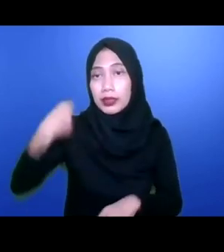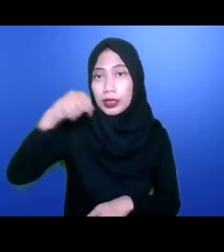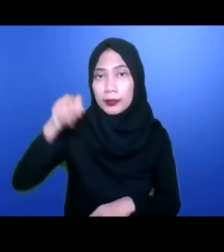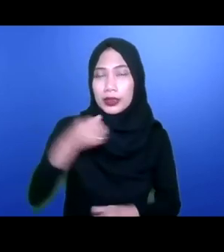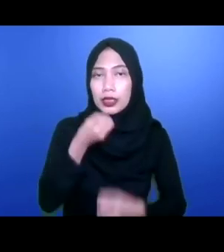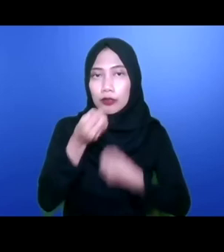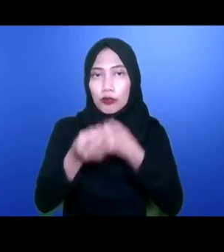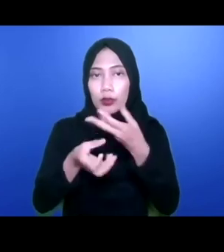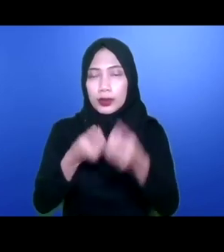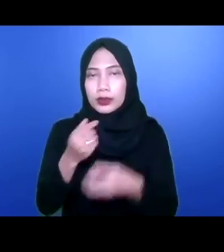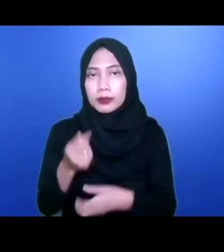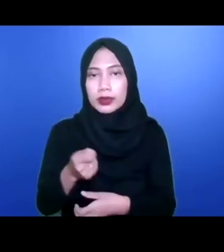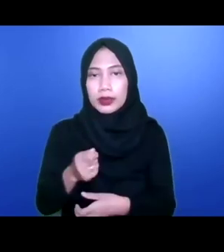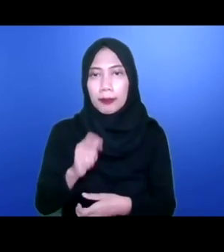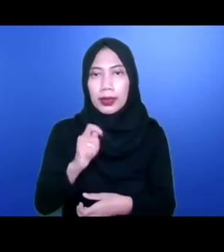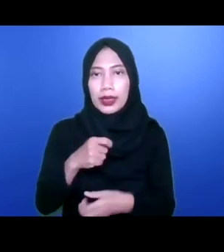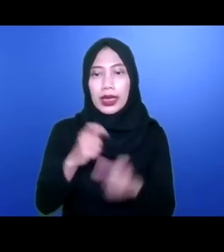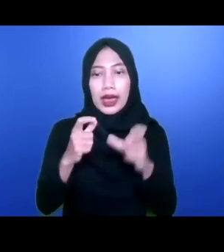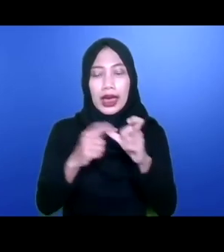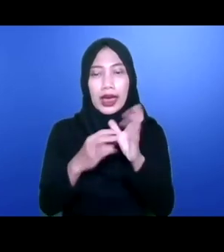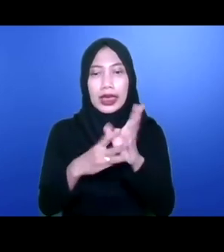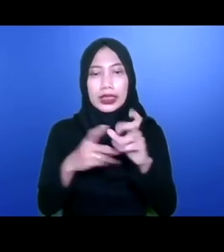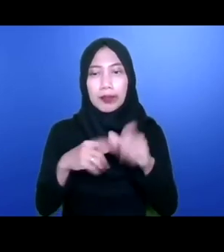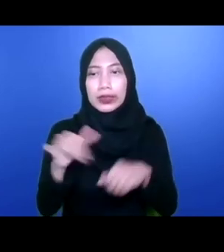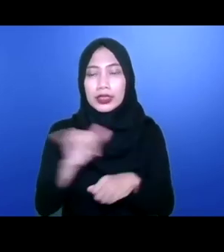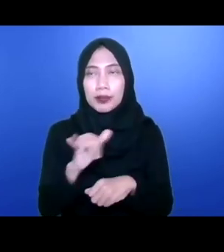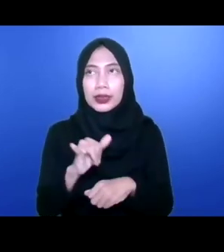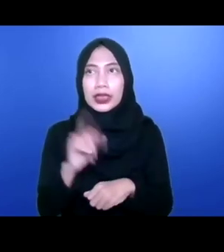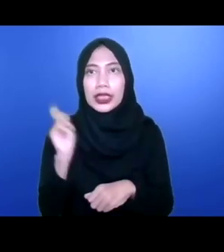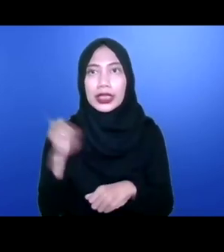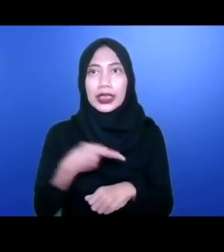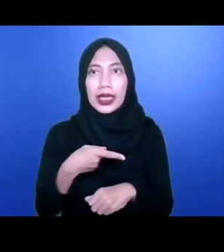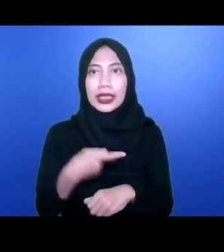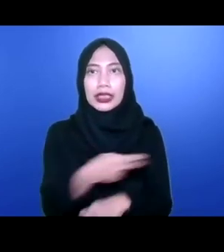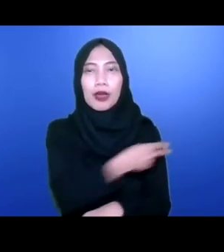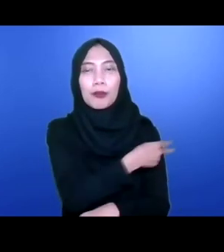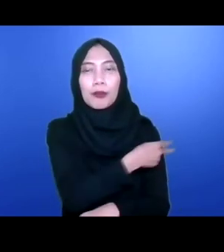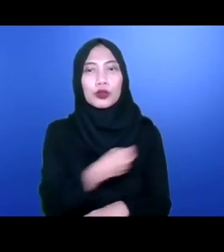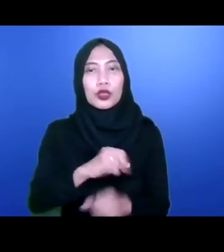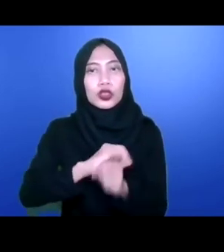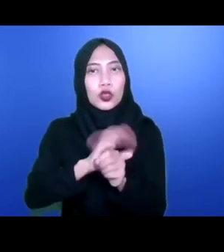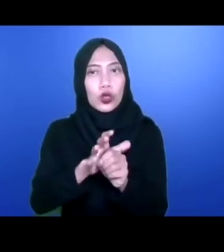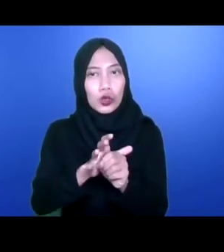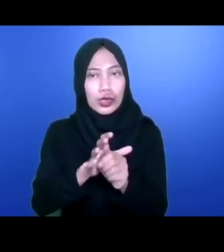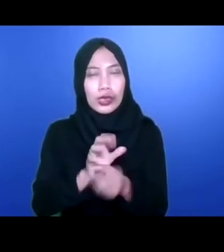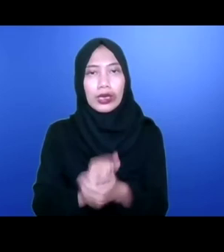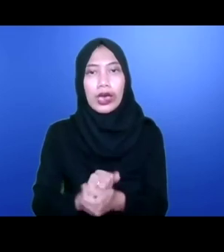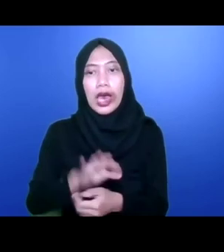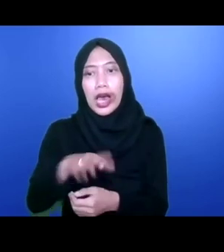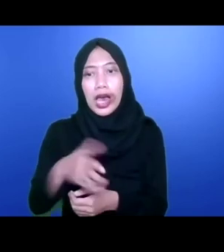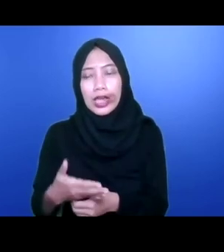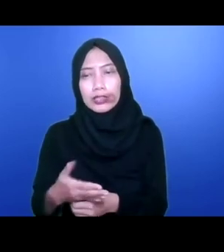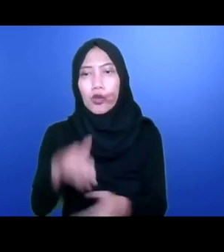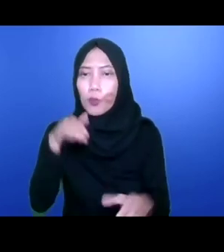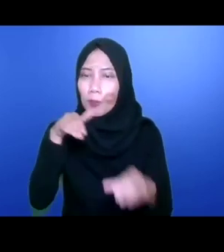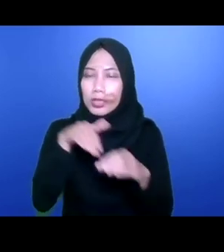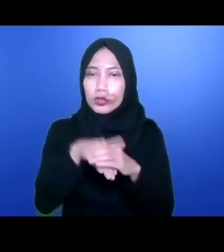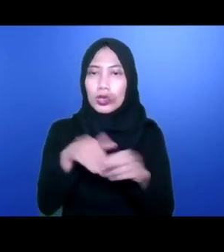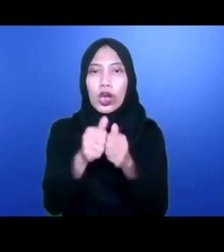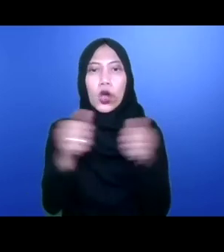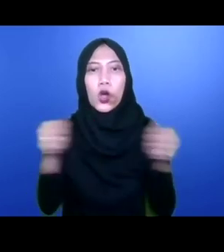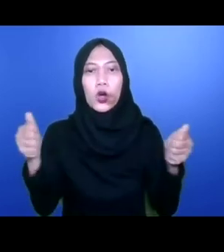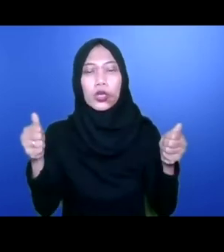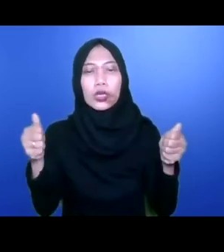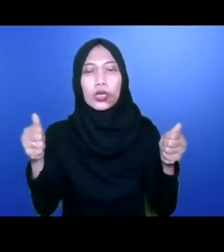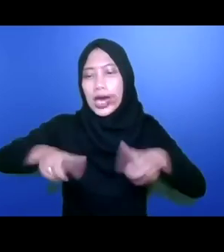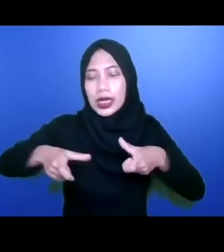SMS ya. Seperti yang dilakukan oleh Satgas COVID. Teman-teman Kominfo bisa turun di TVRI dan koran lokal,